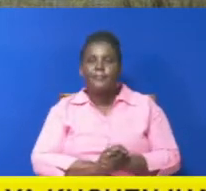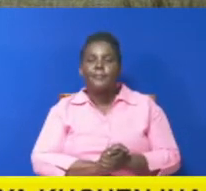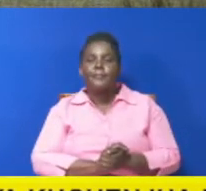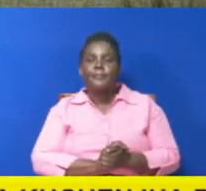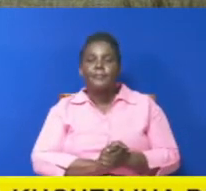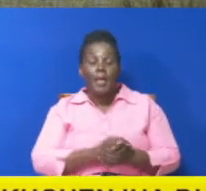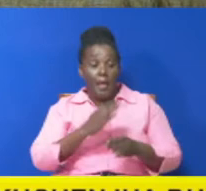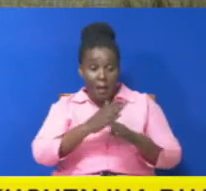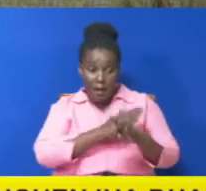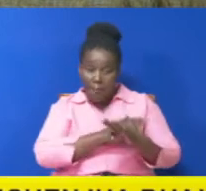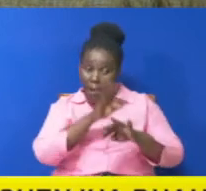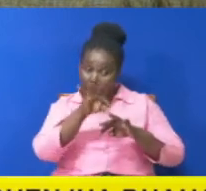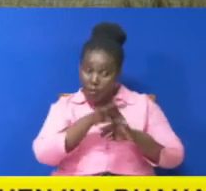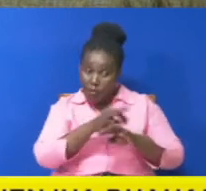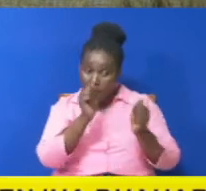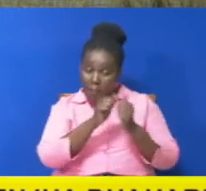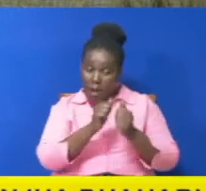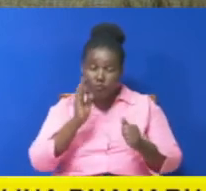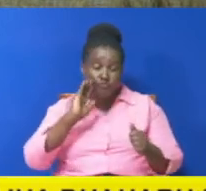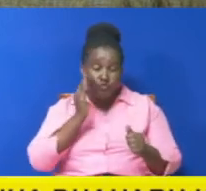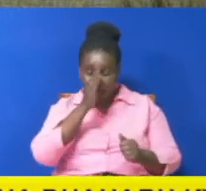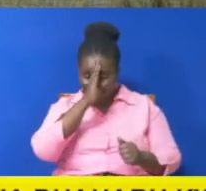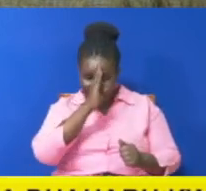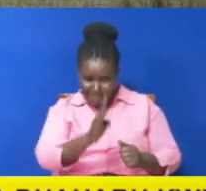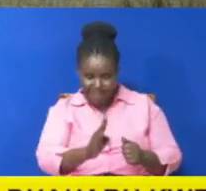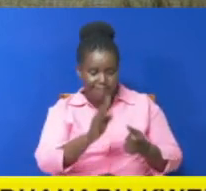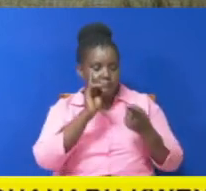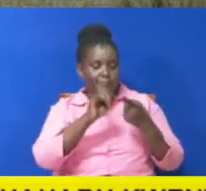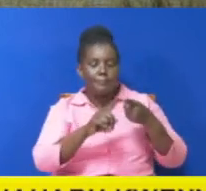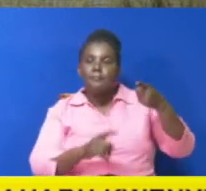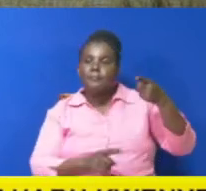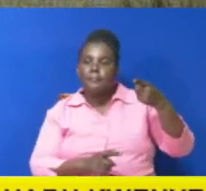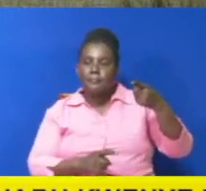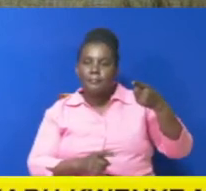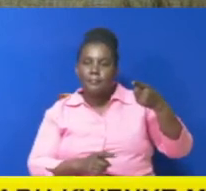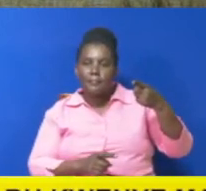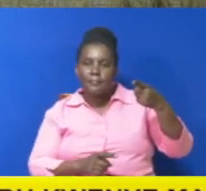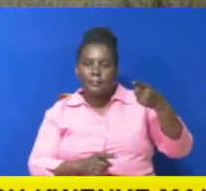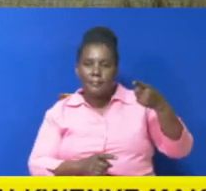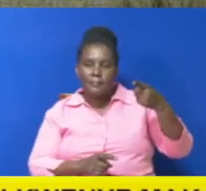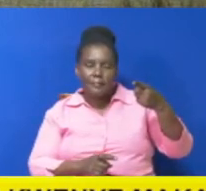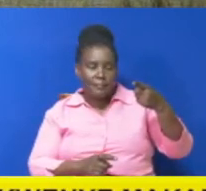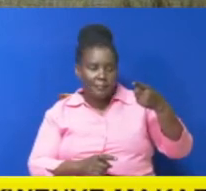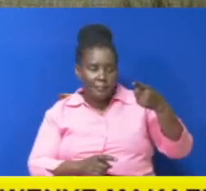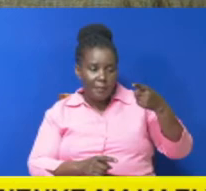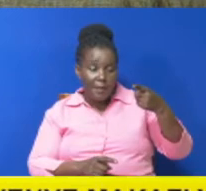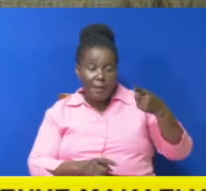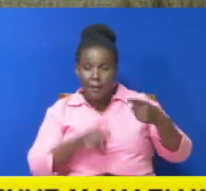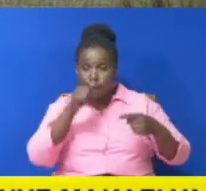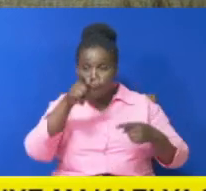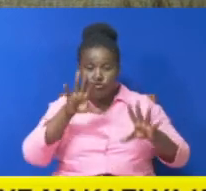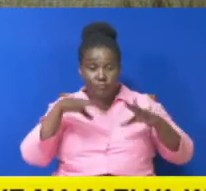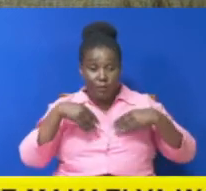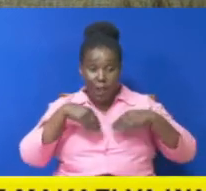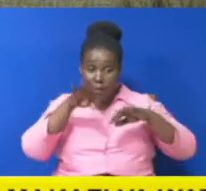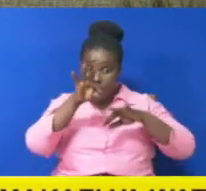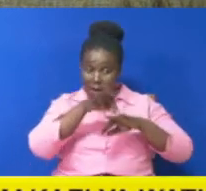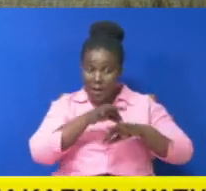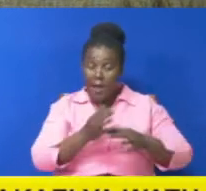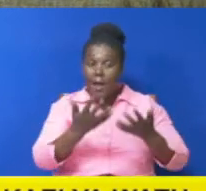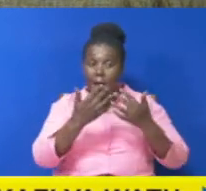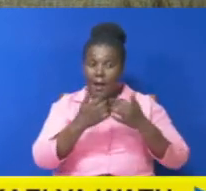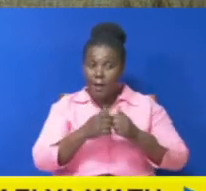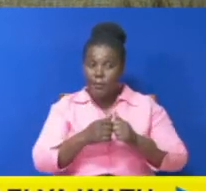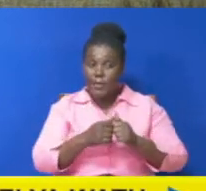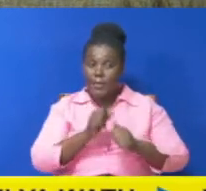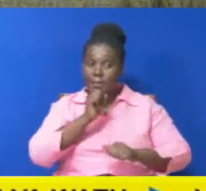kwanza kabisa, huyo mtu ambaye unaenda kuoana naye, wa kike wa kiume, ana uwezo wa kubeba madhaifu yako? Kwa sababu kija kufuatilia maugomvi